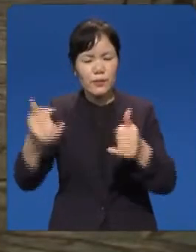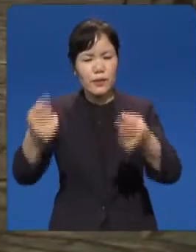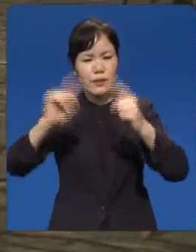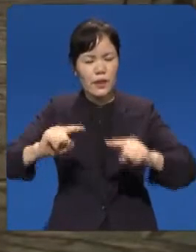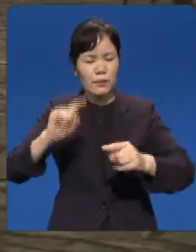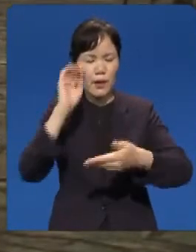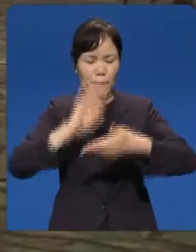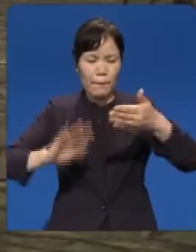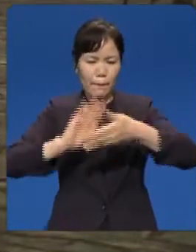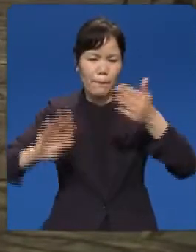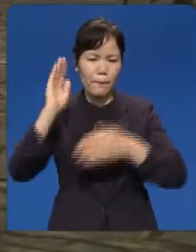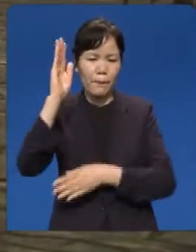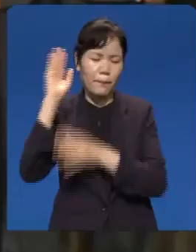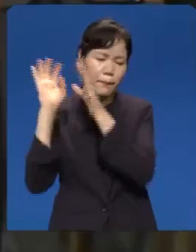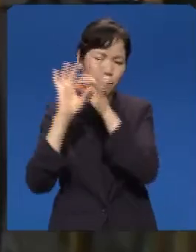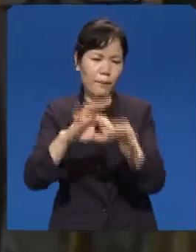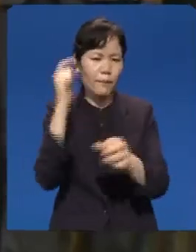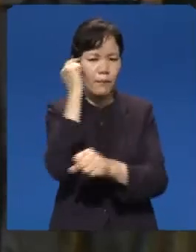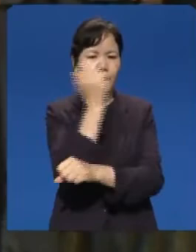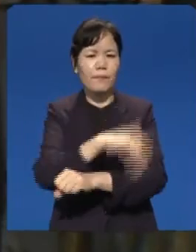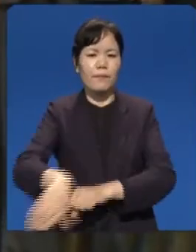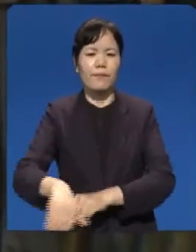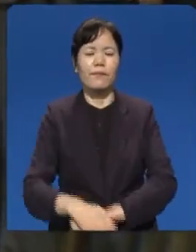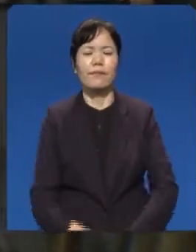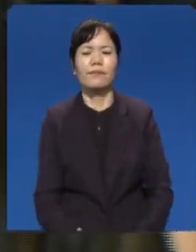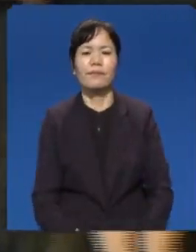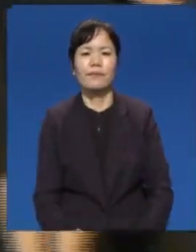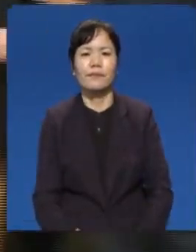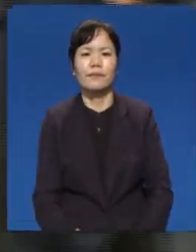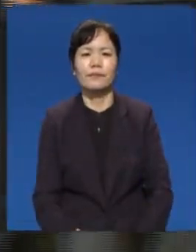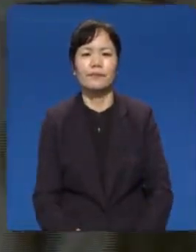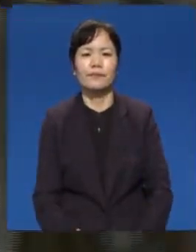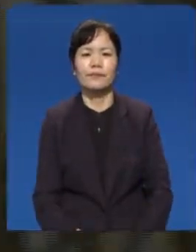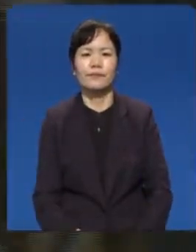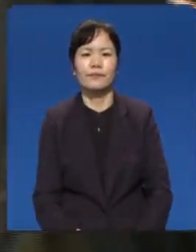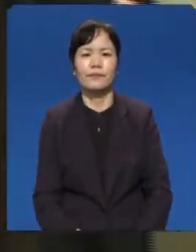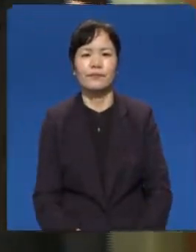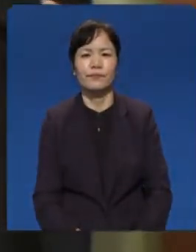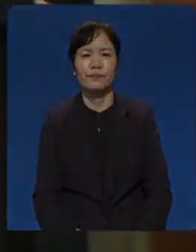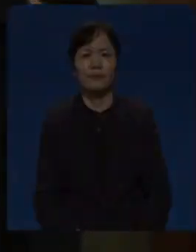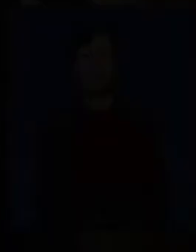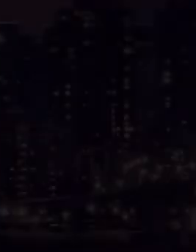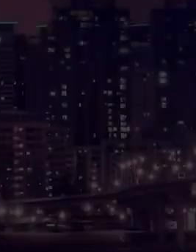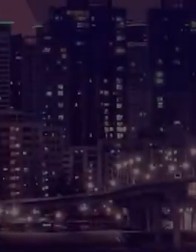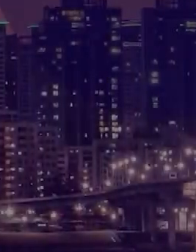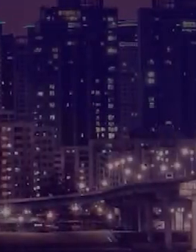필리버스터를 진행합니다. OBS 뉴스 김하희입니다.